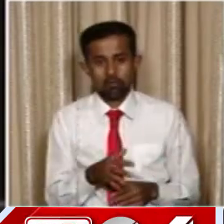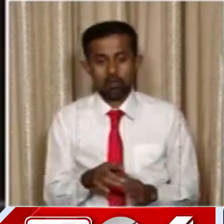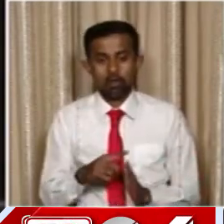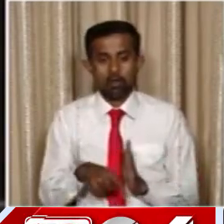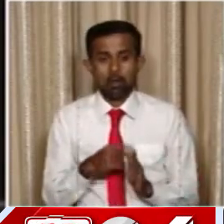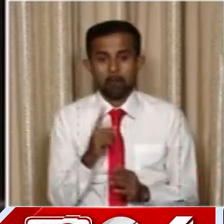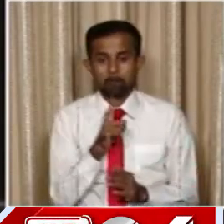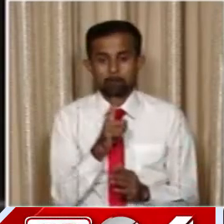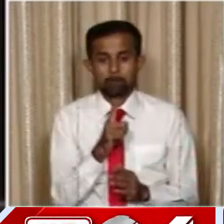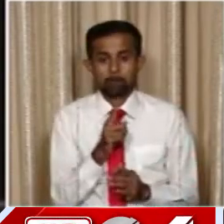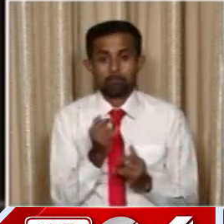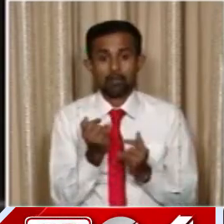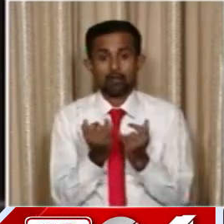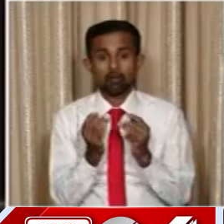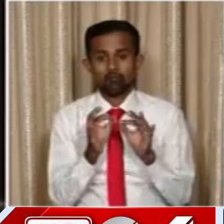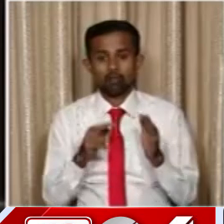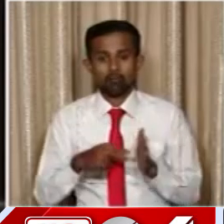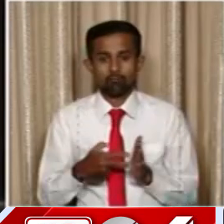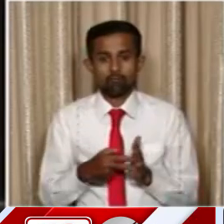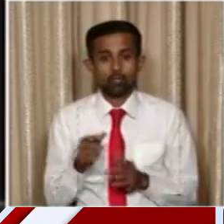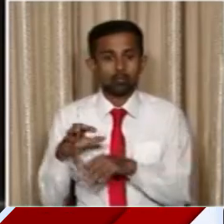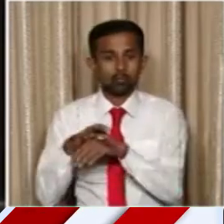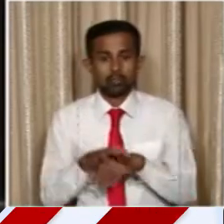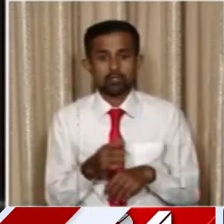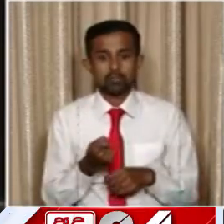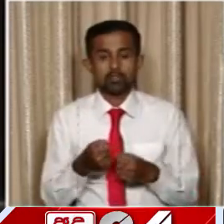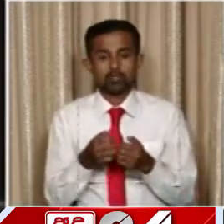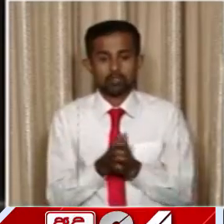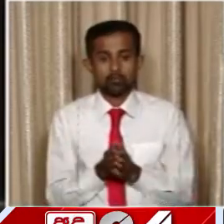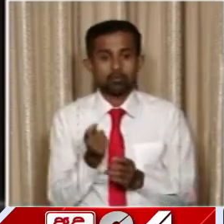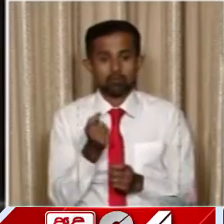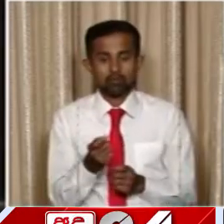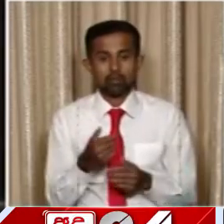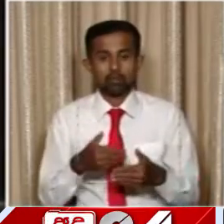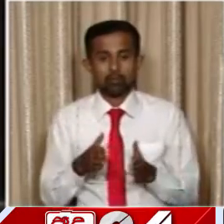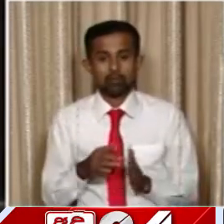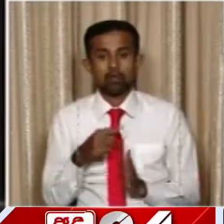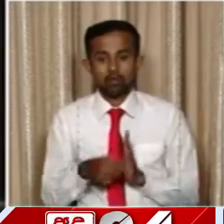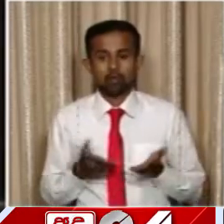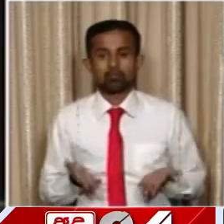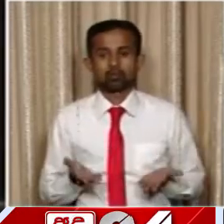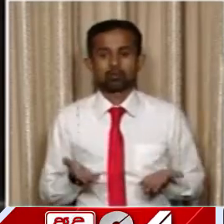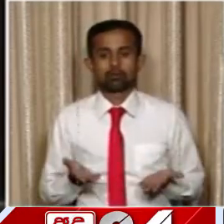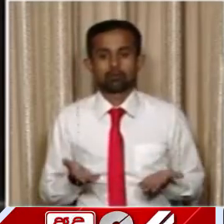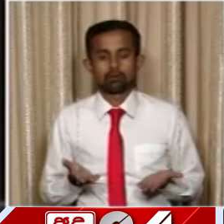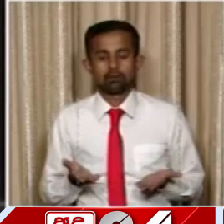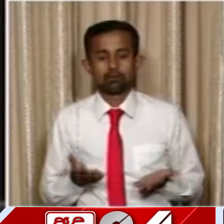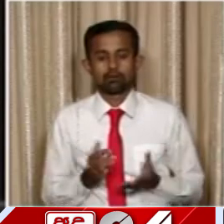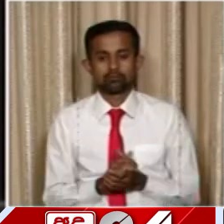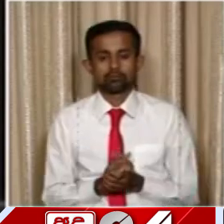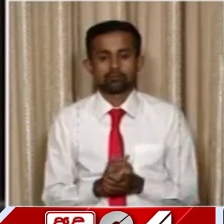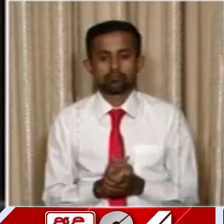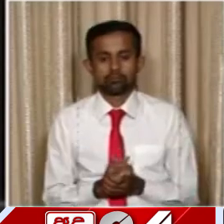ලංකාවේ පළවෙනි කේබල් කා ව්‍යාපෘතියට ඒ මිනිස්සු ගෙනාපු සල්ලි ඒ මිනිස්සුන්ට ගෙවන්න කැබිනට් එකට යන්න වෙච්ච රටක් මේක. ඉතින් ඒ නිසා ගරු